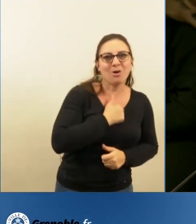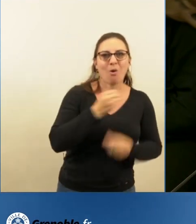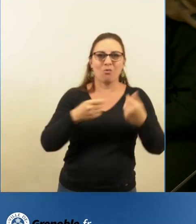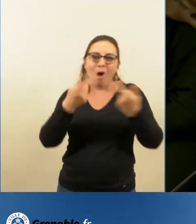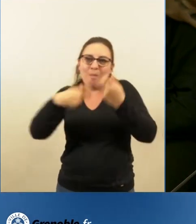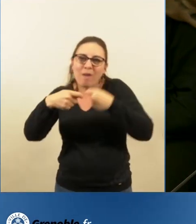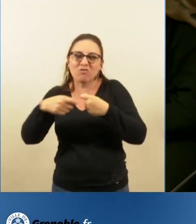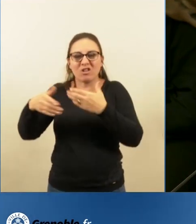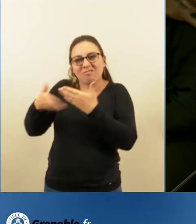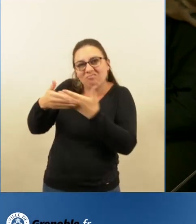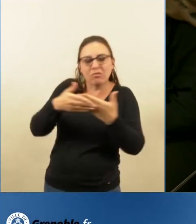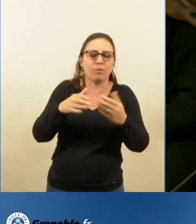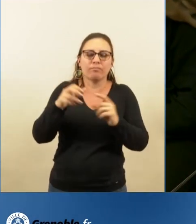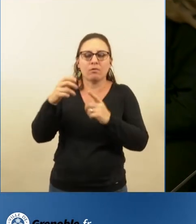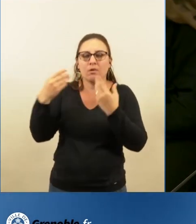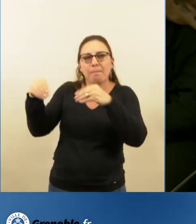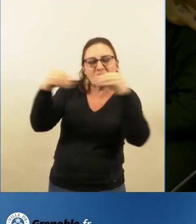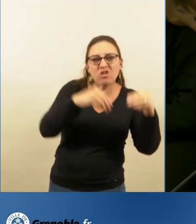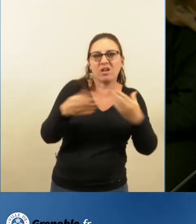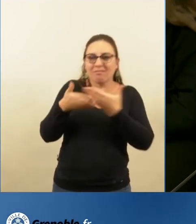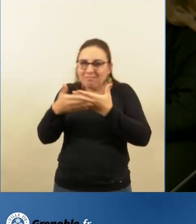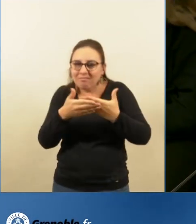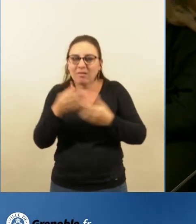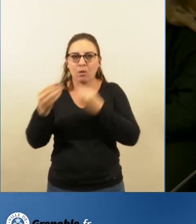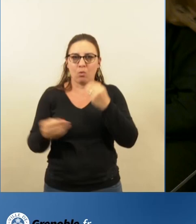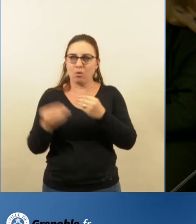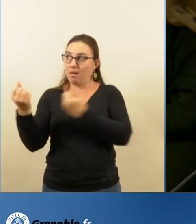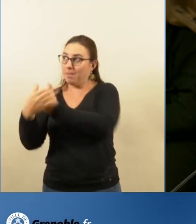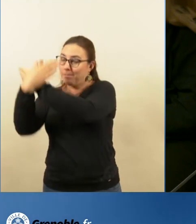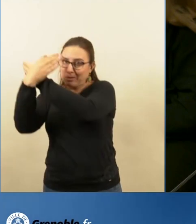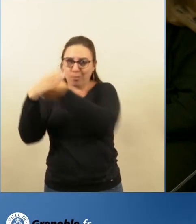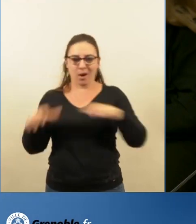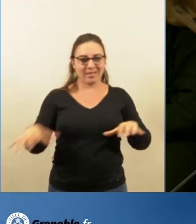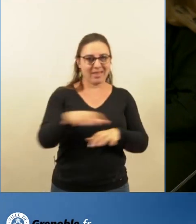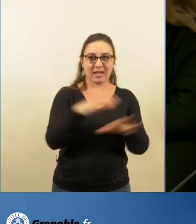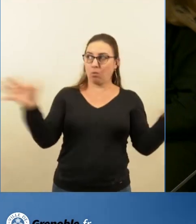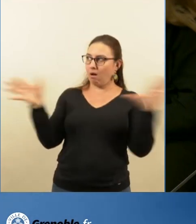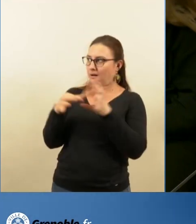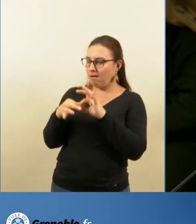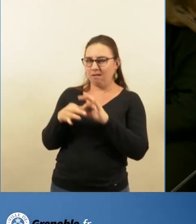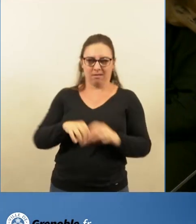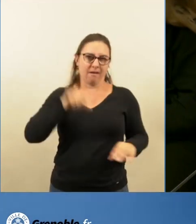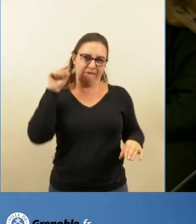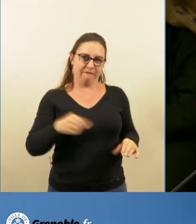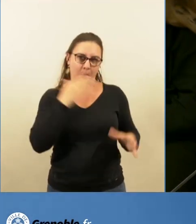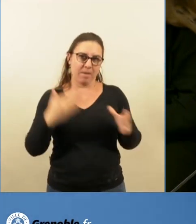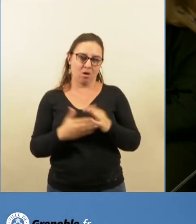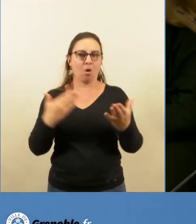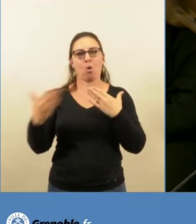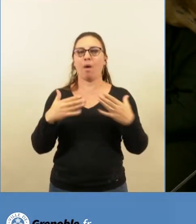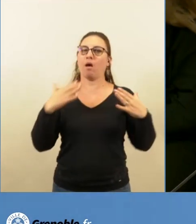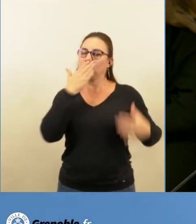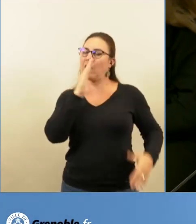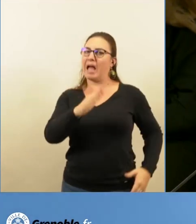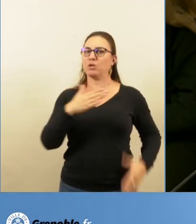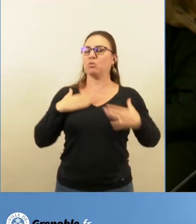proximité de nos forains de nos entreprises la concorde entre la métropole et les territoires voisins méritent mieux que des postures politiques